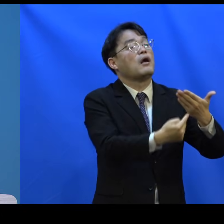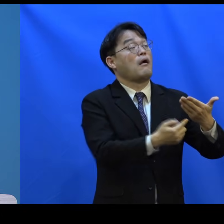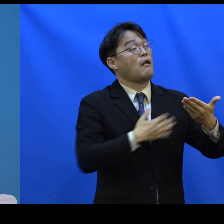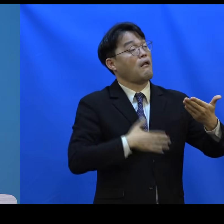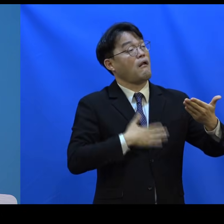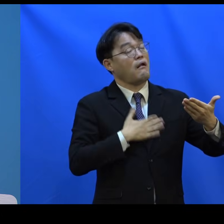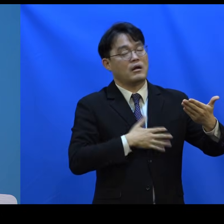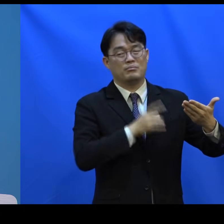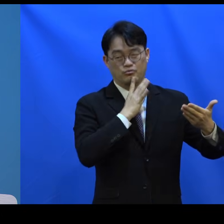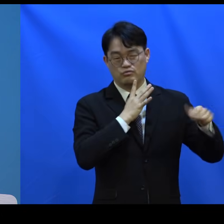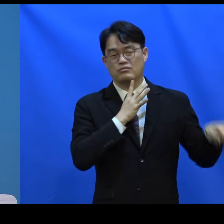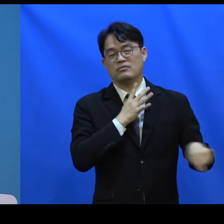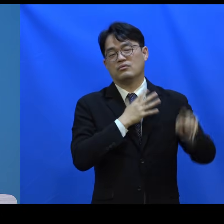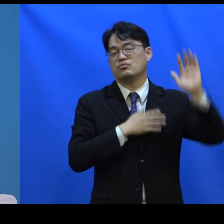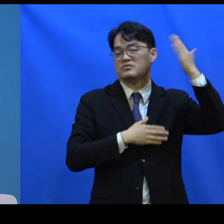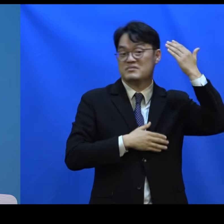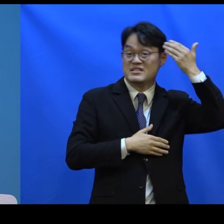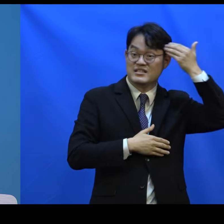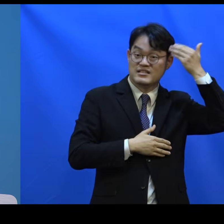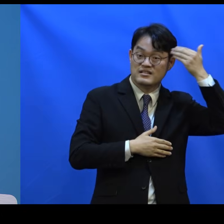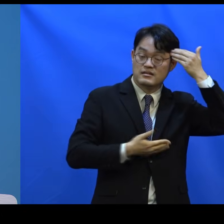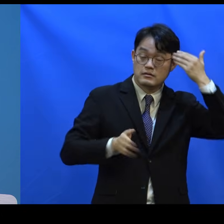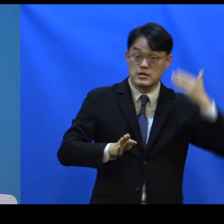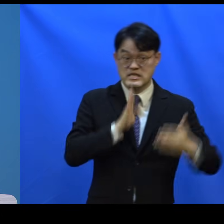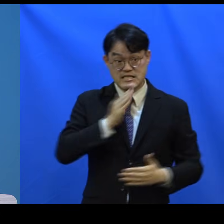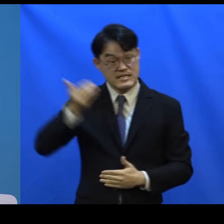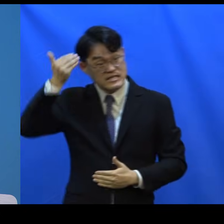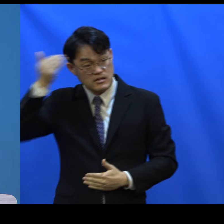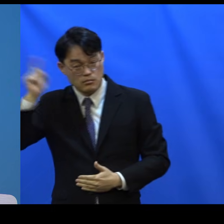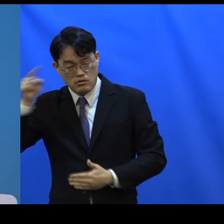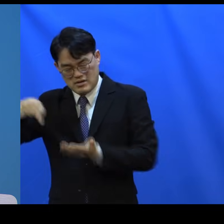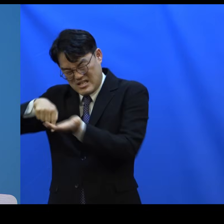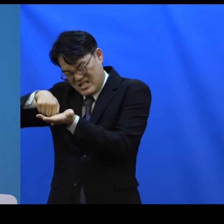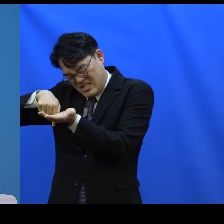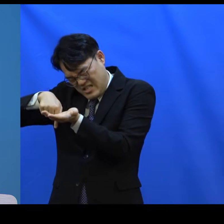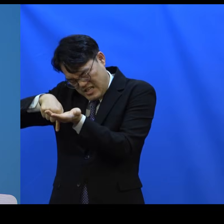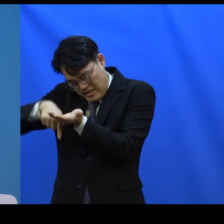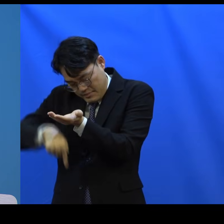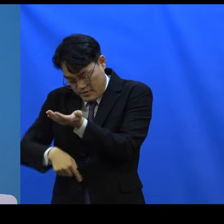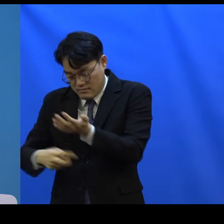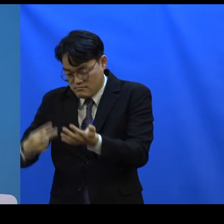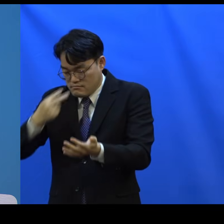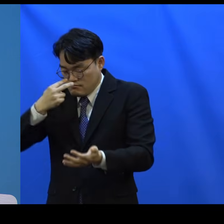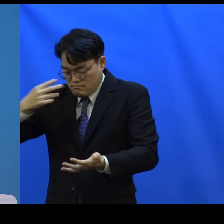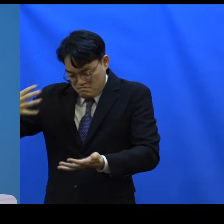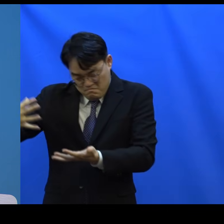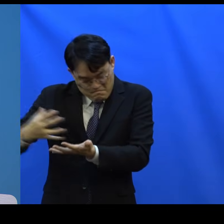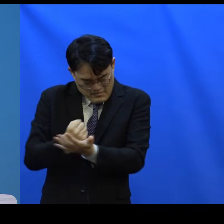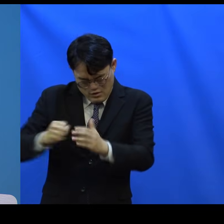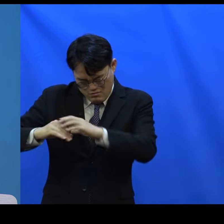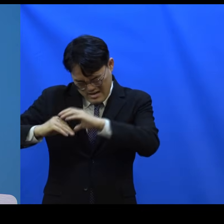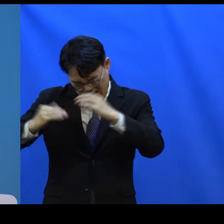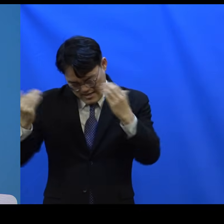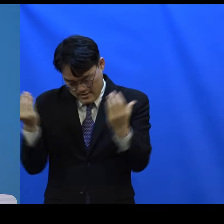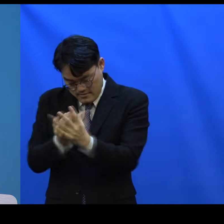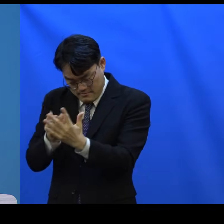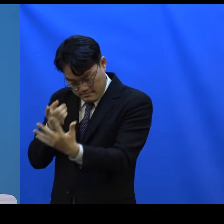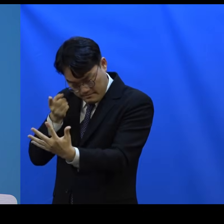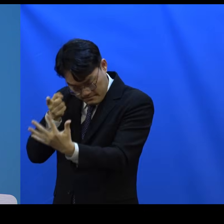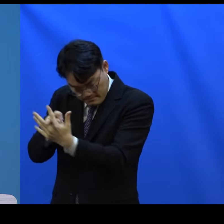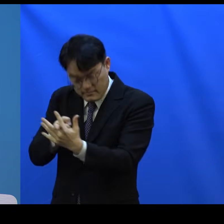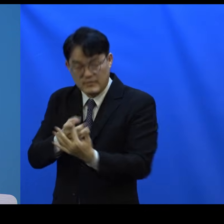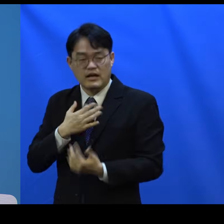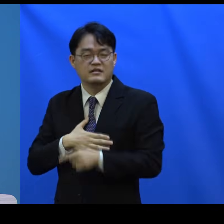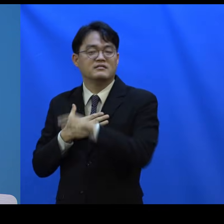되는. 이제 진짜 지식은 뭐냐? 본질을 꿰뚫어야 돼요. 그러니까 오늘 예수님은 그 성경의